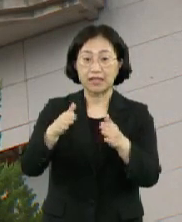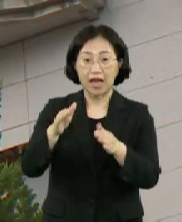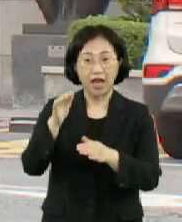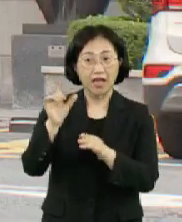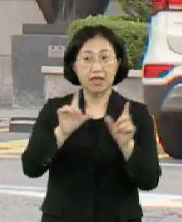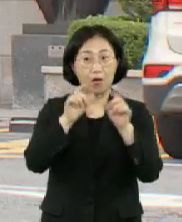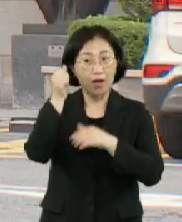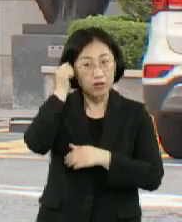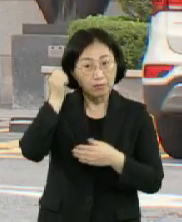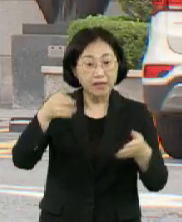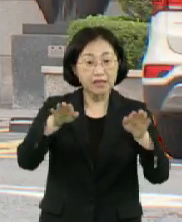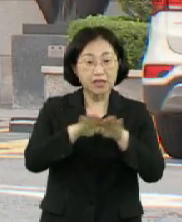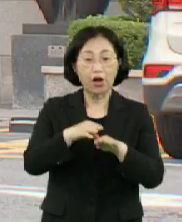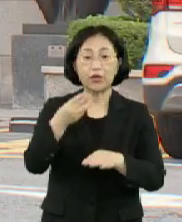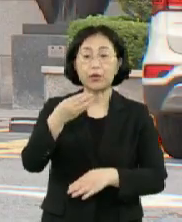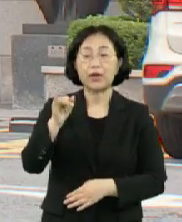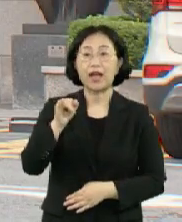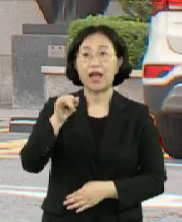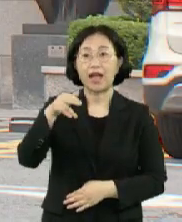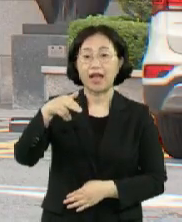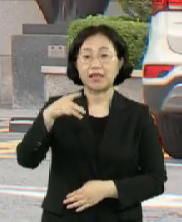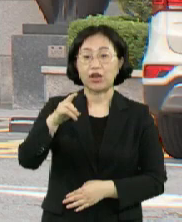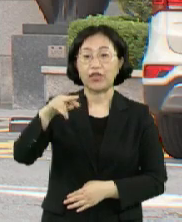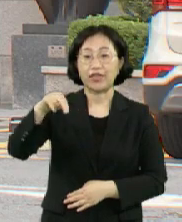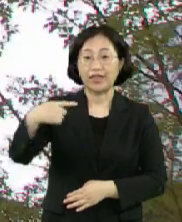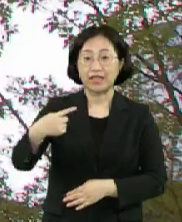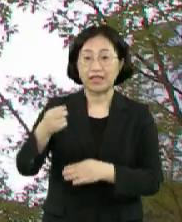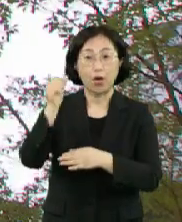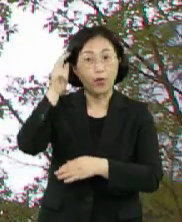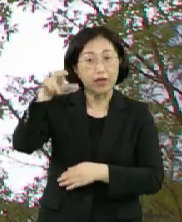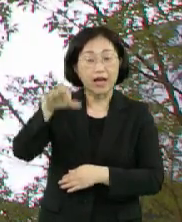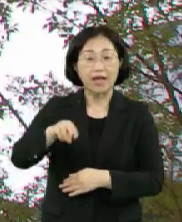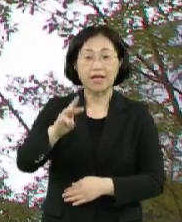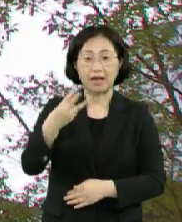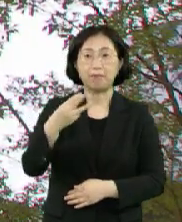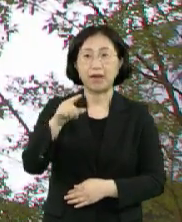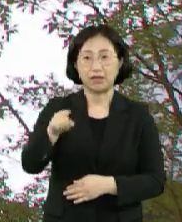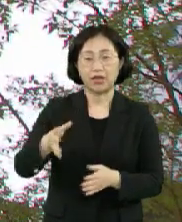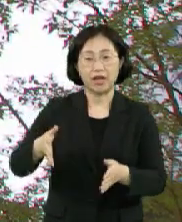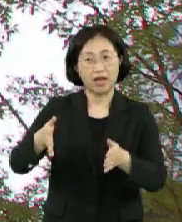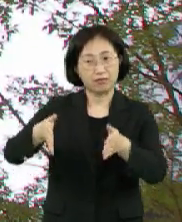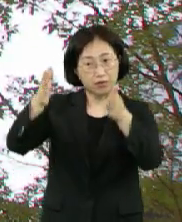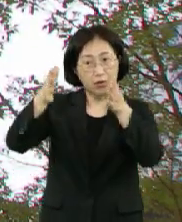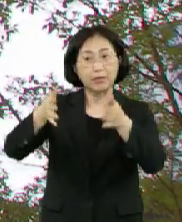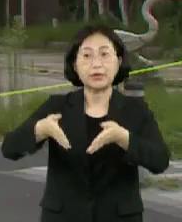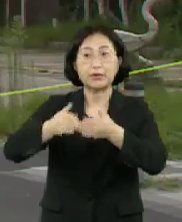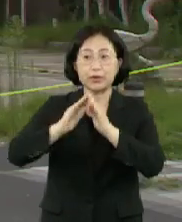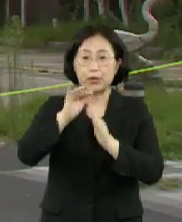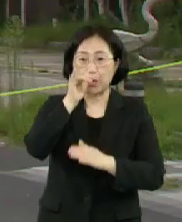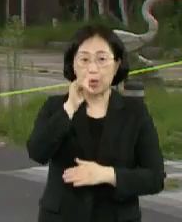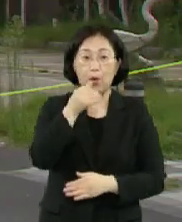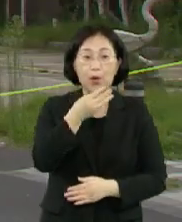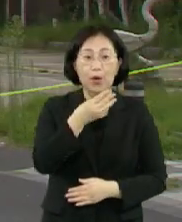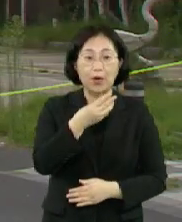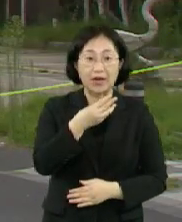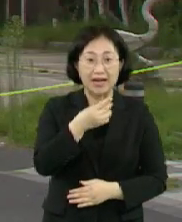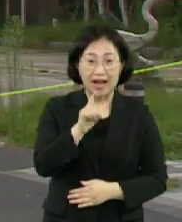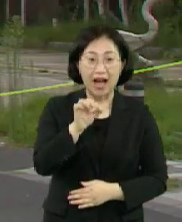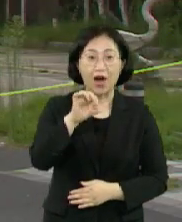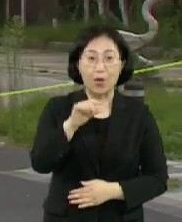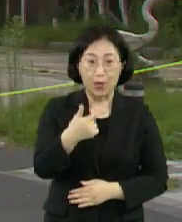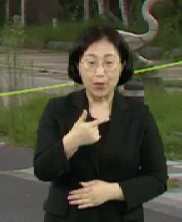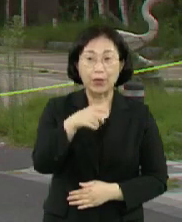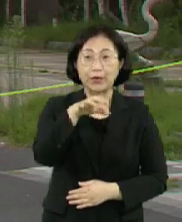숙박시설이, 인근의 레전드 호텔 부지도 1,300여실 규모의 생활 숙박시설이, 라운 컨벤션 호텔 부지